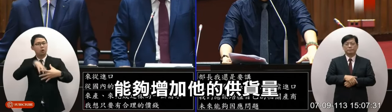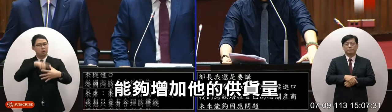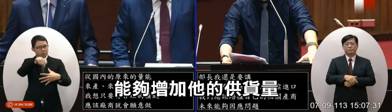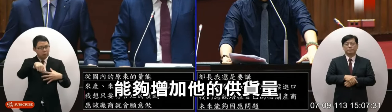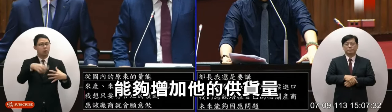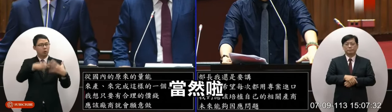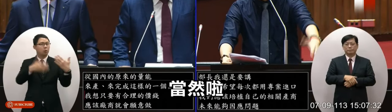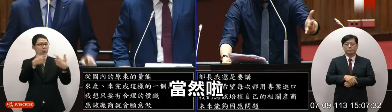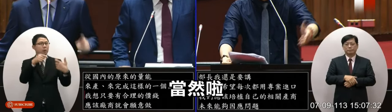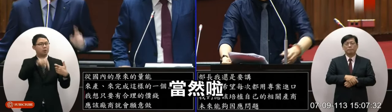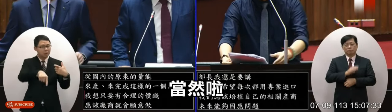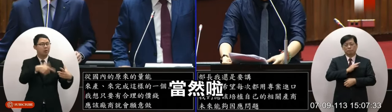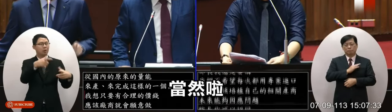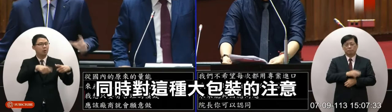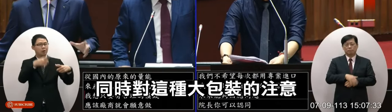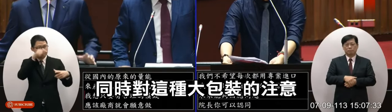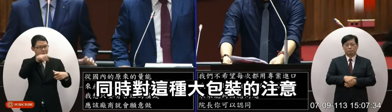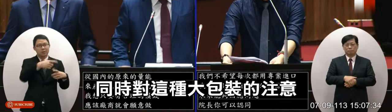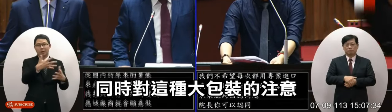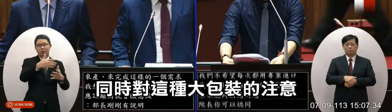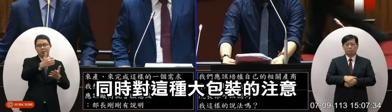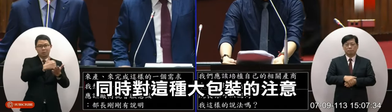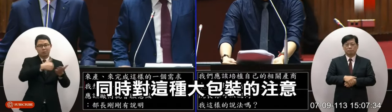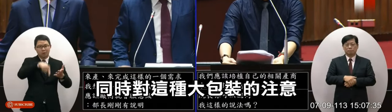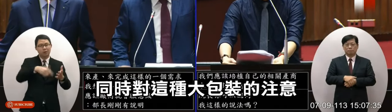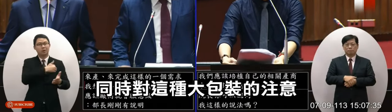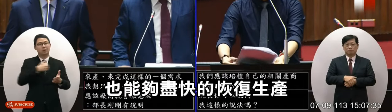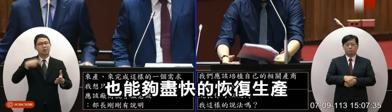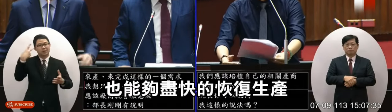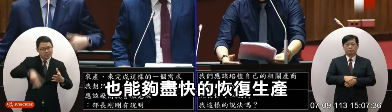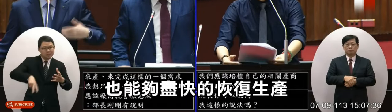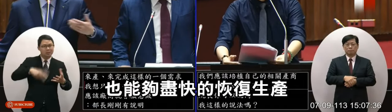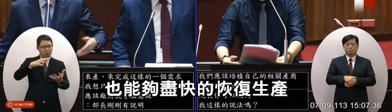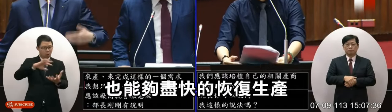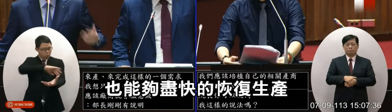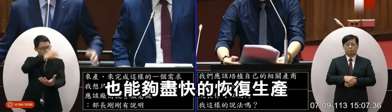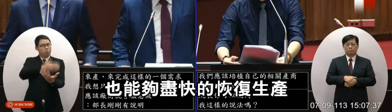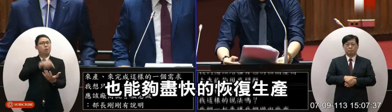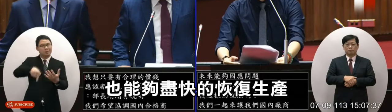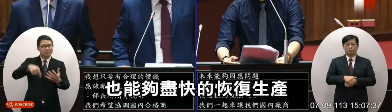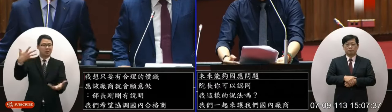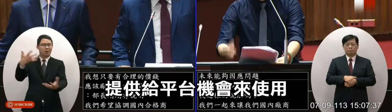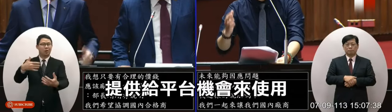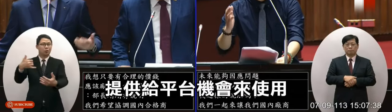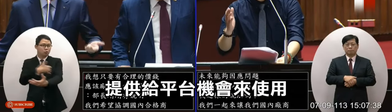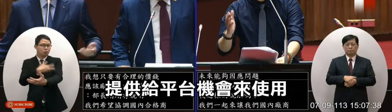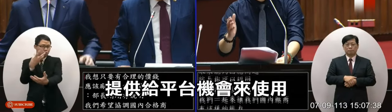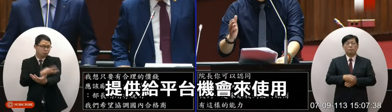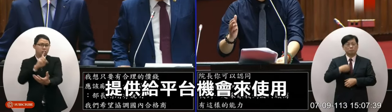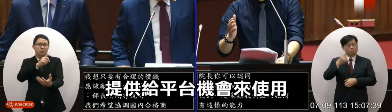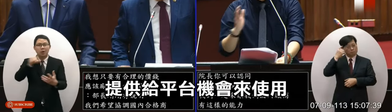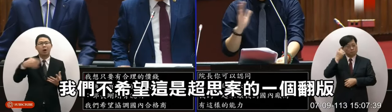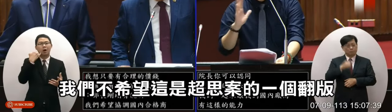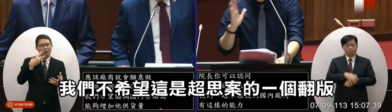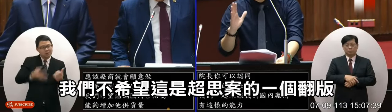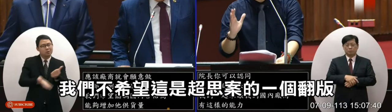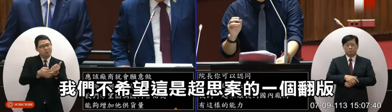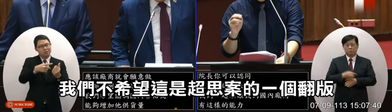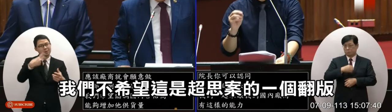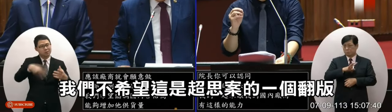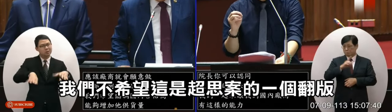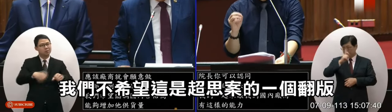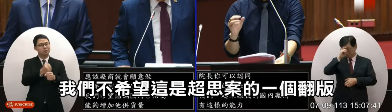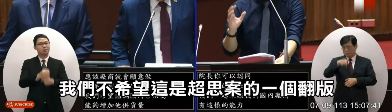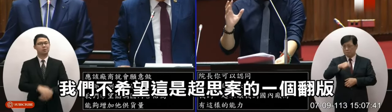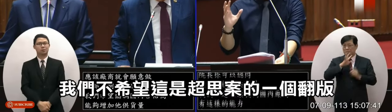够增加它的供货量。 当然了， 同时对这种大包装的输液啊，也能够尽快的恢复生产，提供给医疗机构来使用。 我们不希望啊，